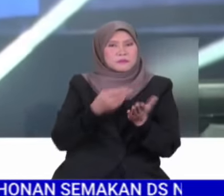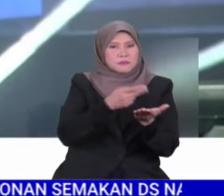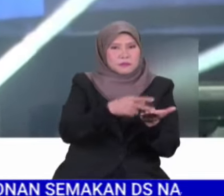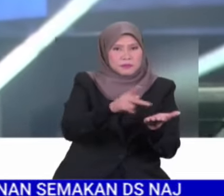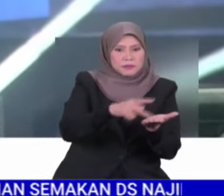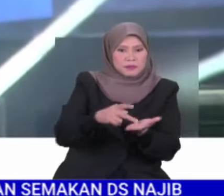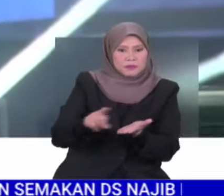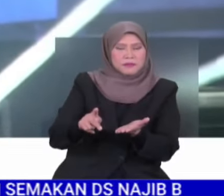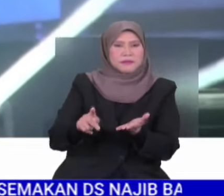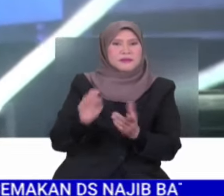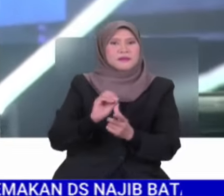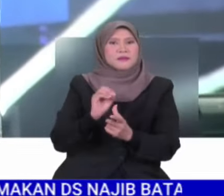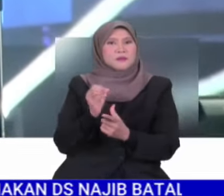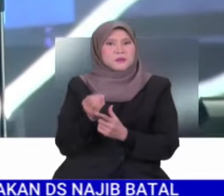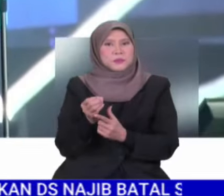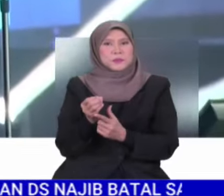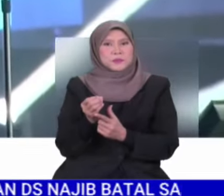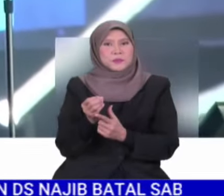juga